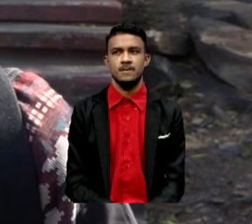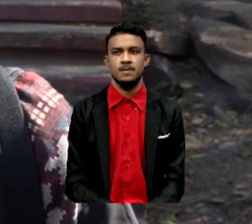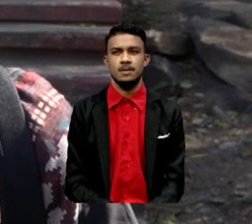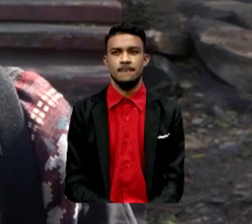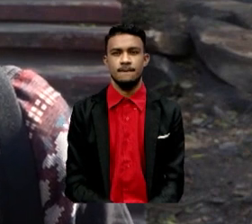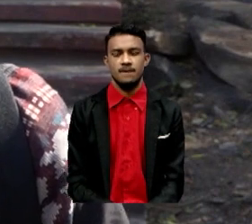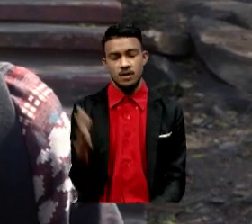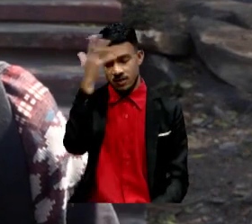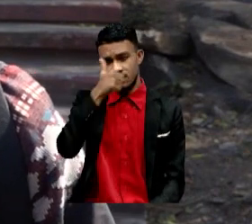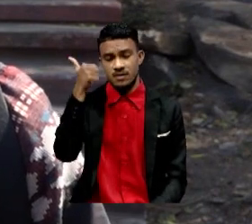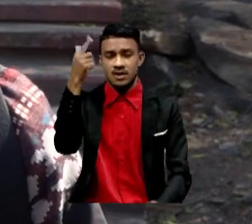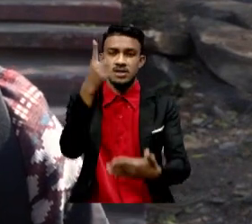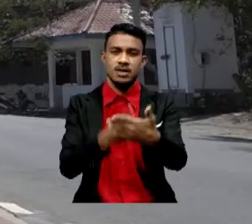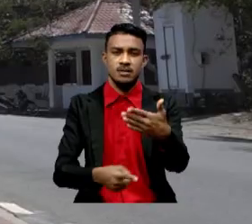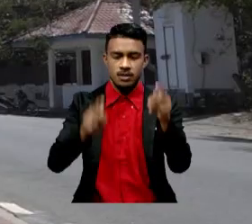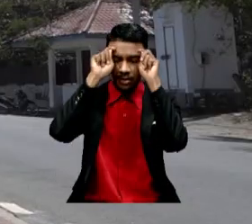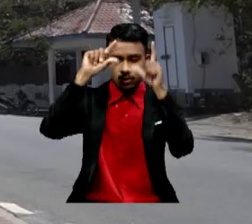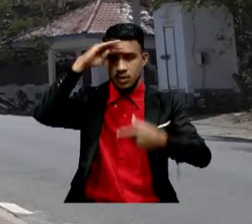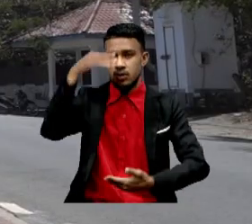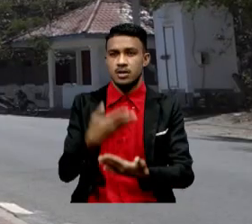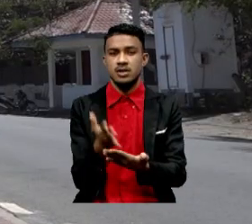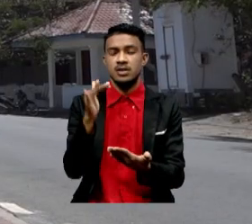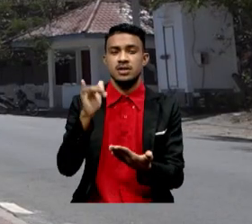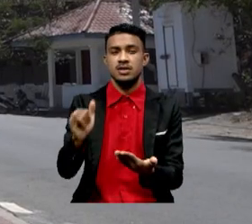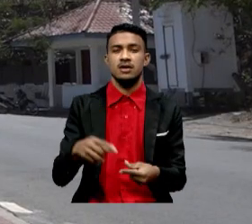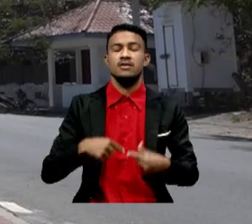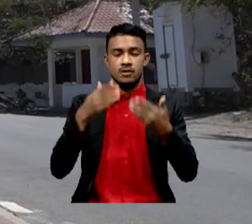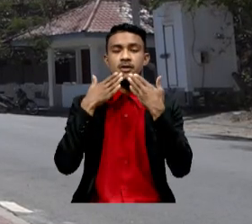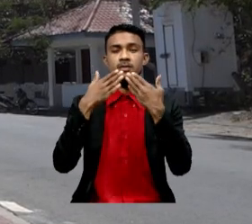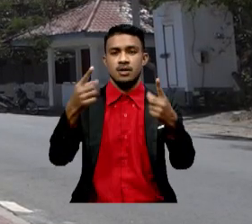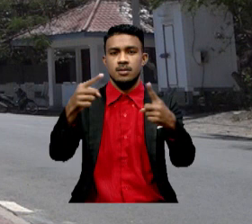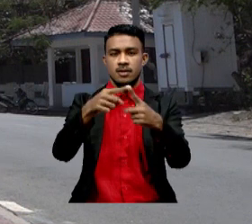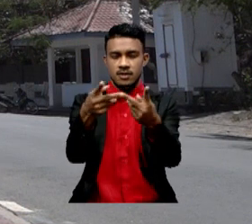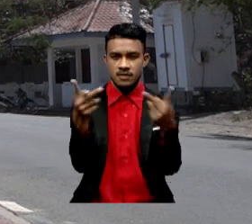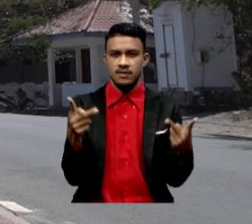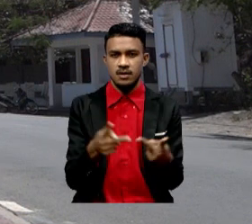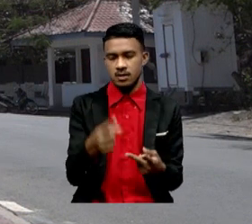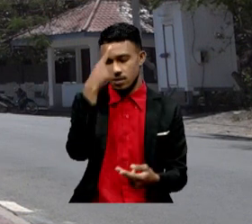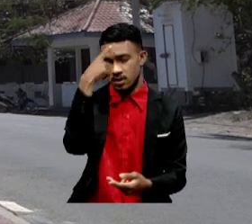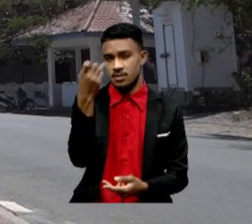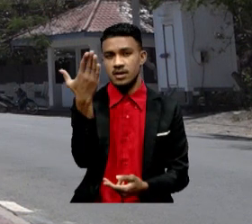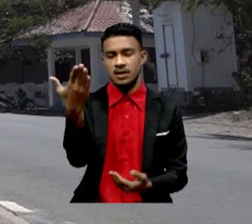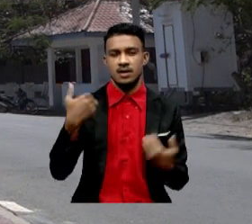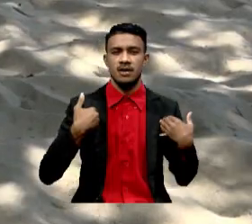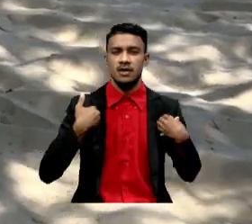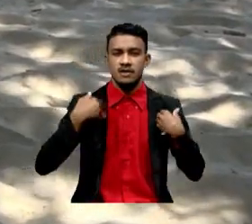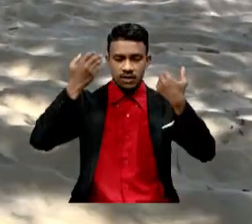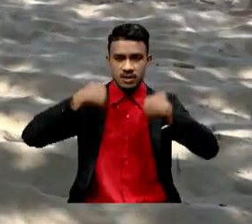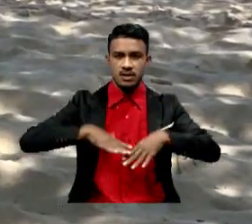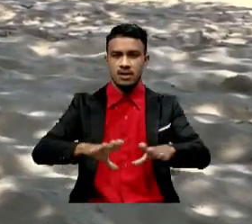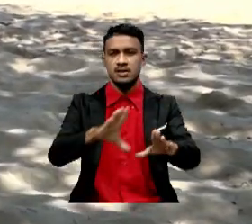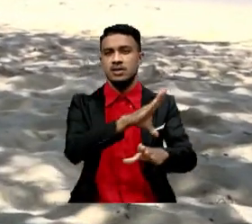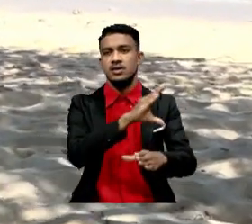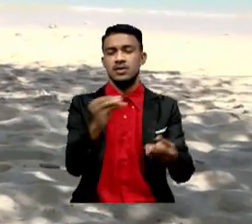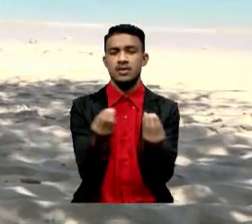Furak saida mak Timor wan sira apresia husi fatin ida ne. Karik, tambania iha tasi hora henek mutin furak